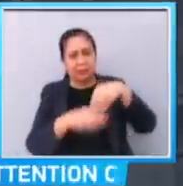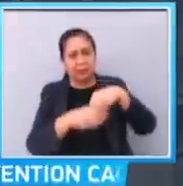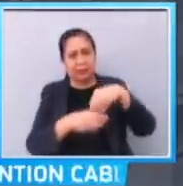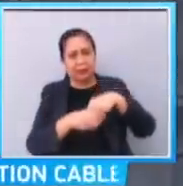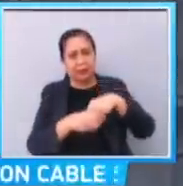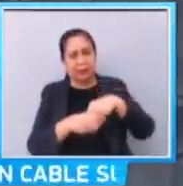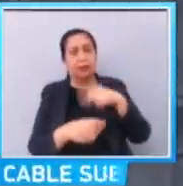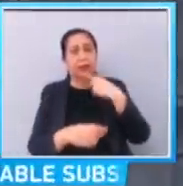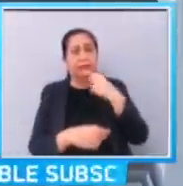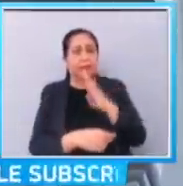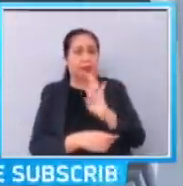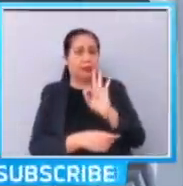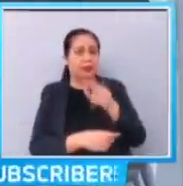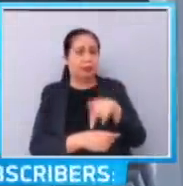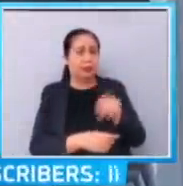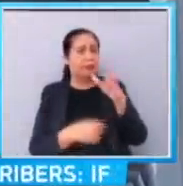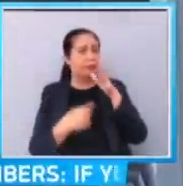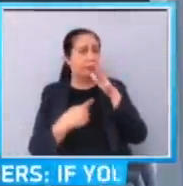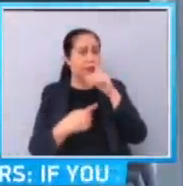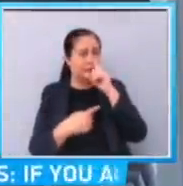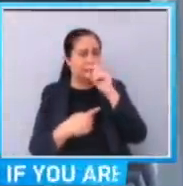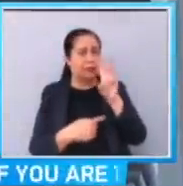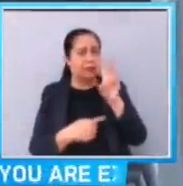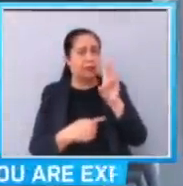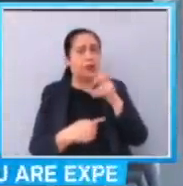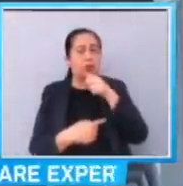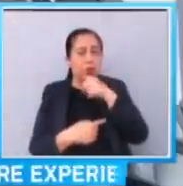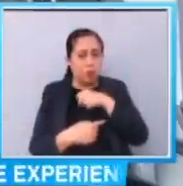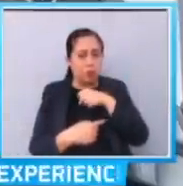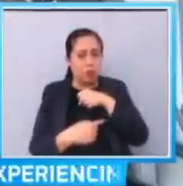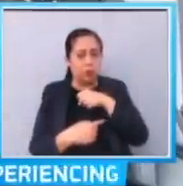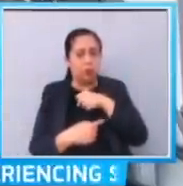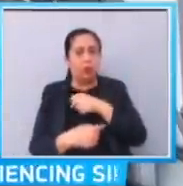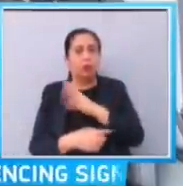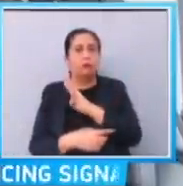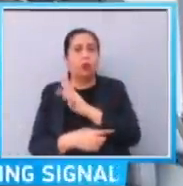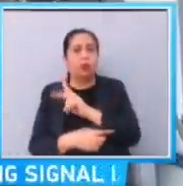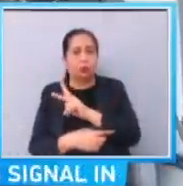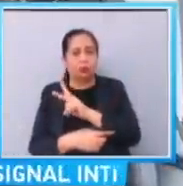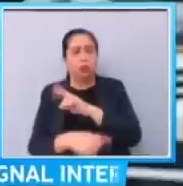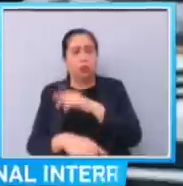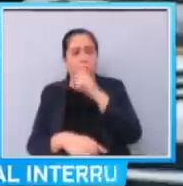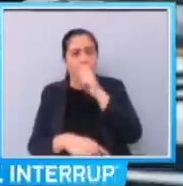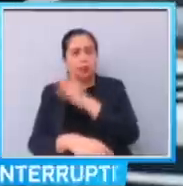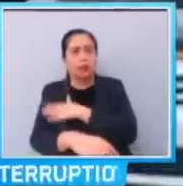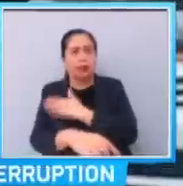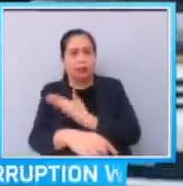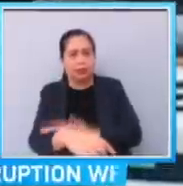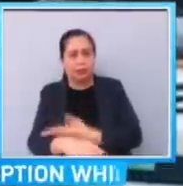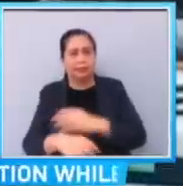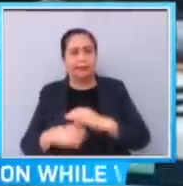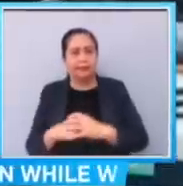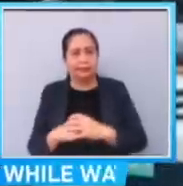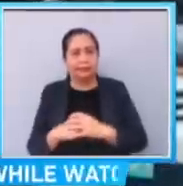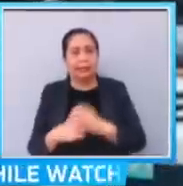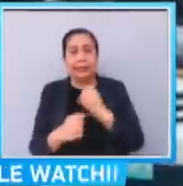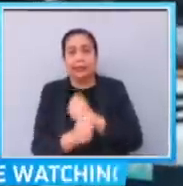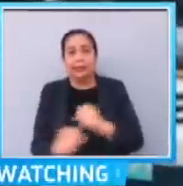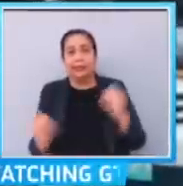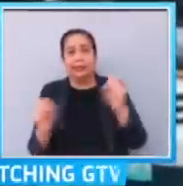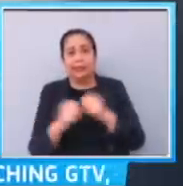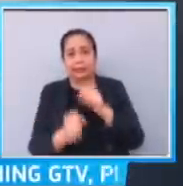BFP, ang ina ay 67 years old, 42 naman ang edad ng anak niya. Nakaligtas ang kasambahay